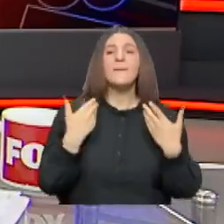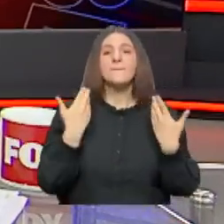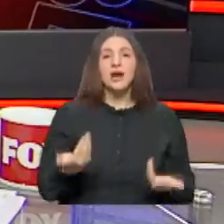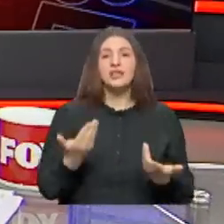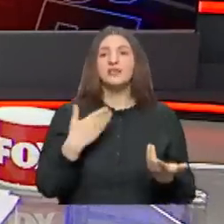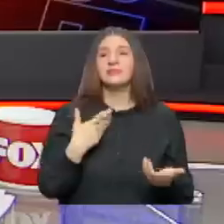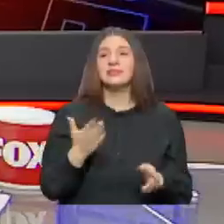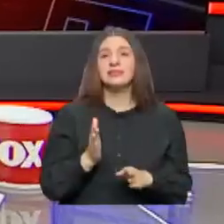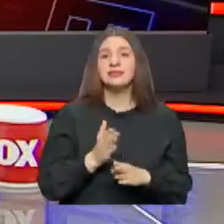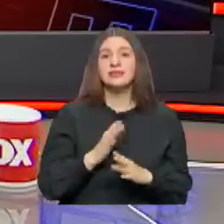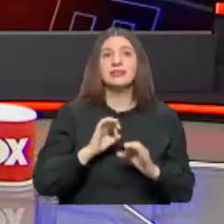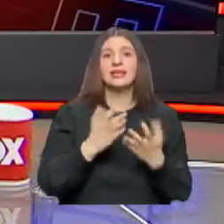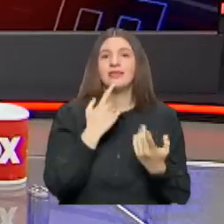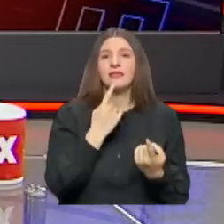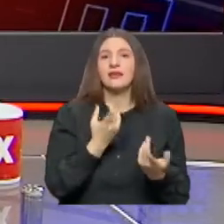Maalesef niye dedik?